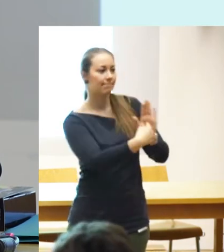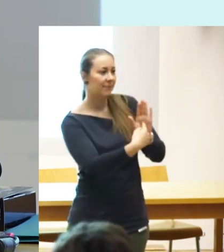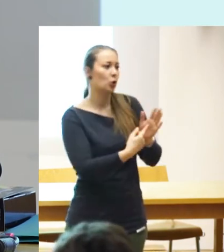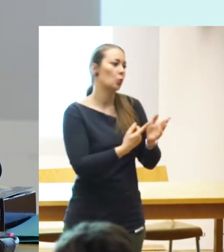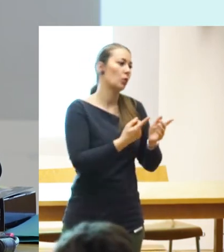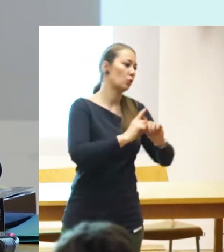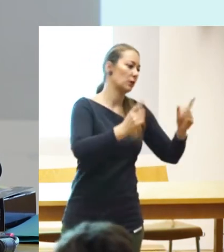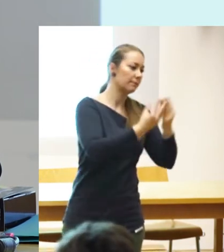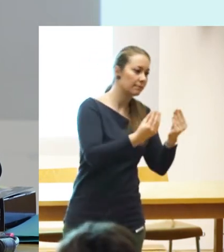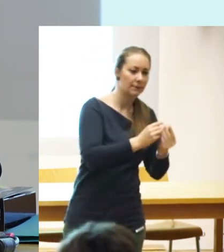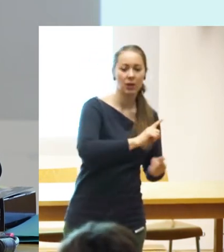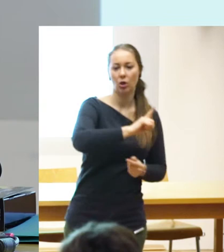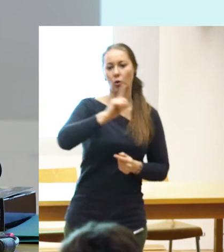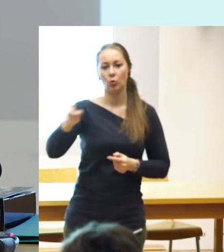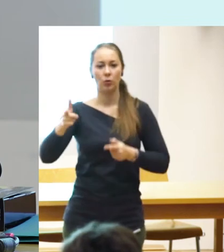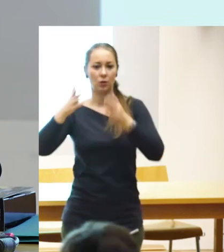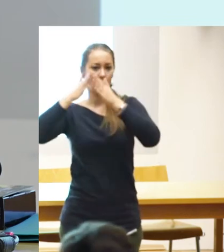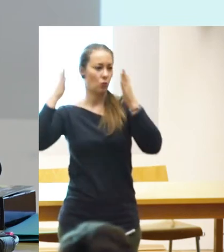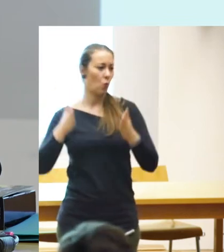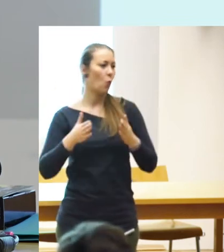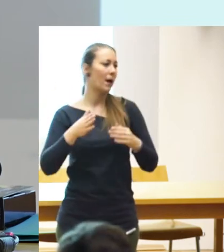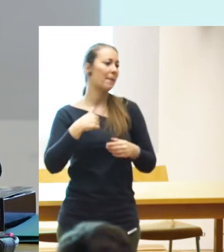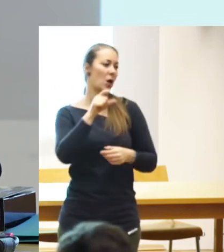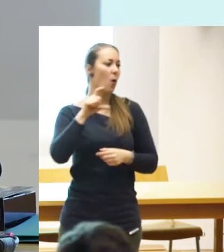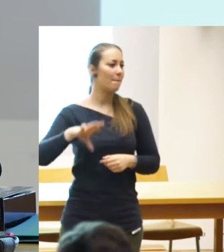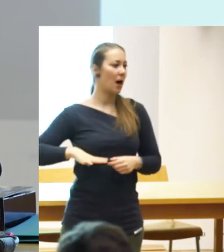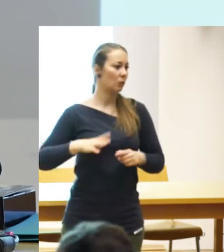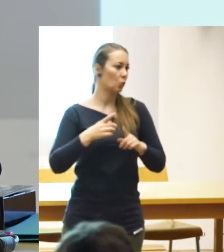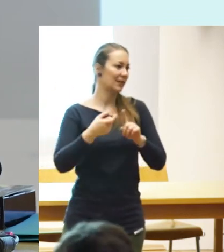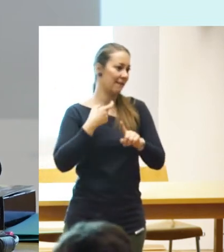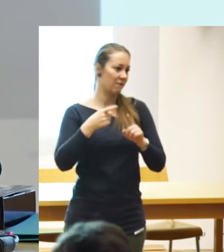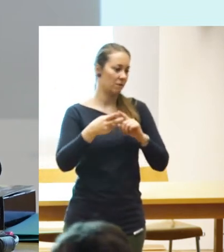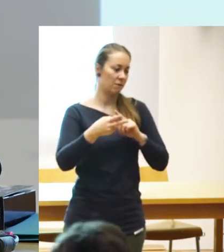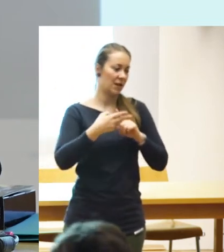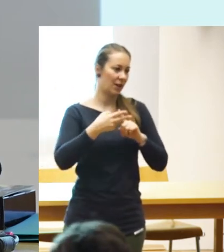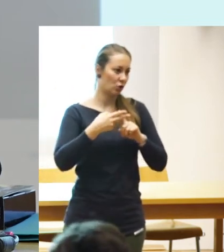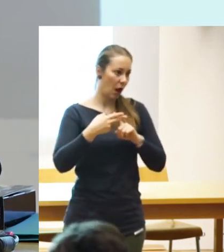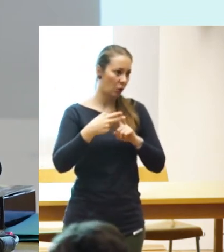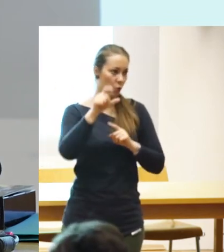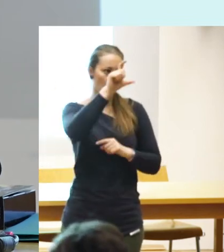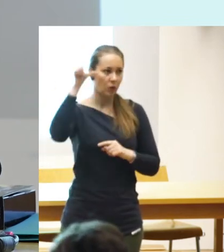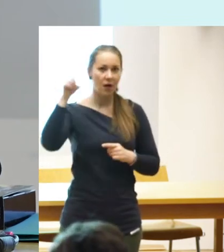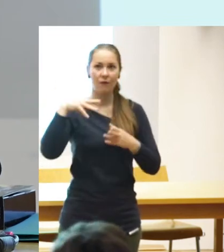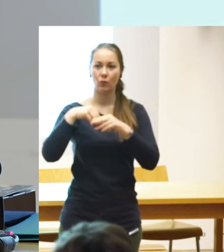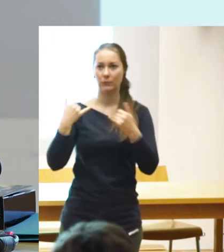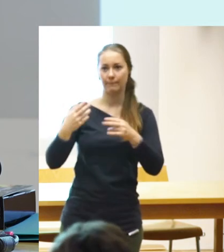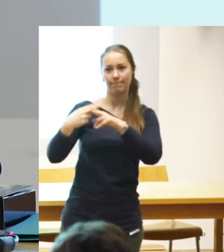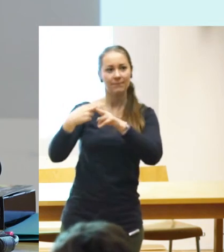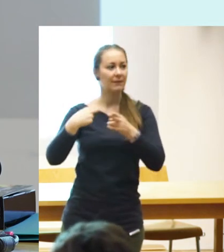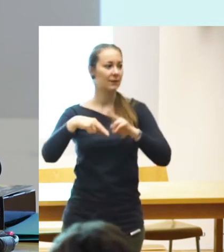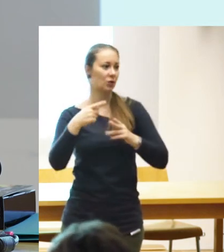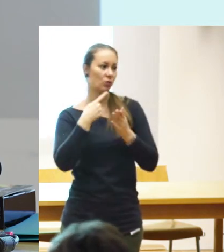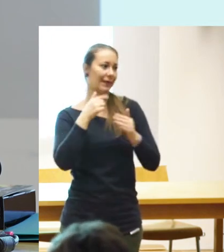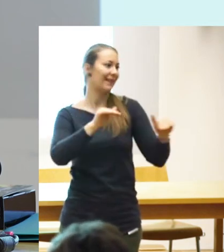je dům pánu z Kunštátu, který v poslední době celý směřujeme na rezidenční